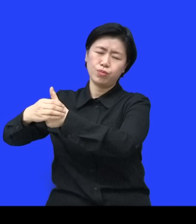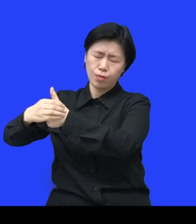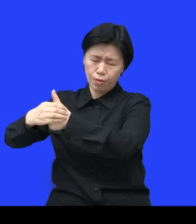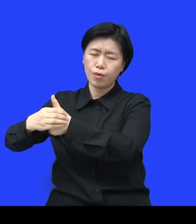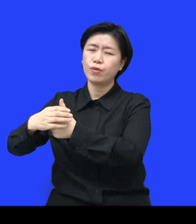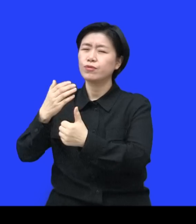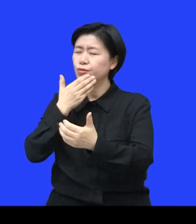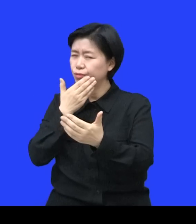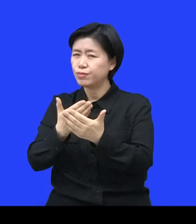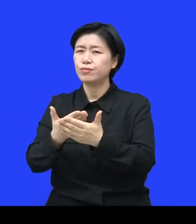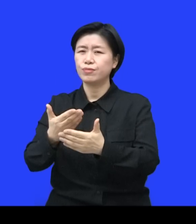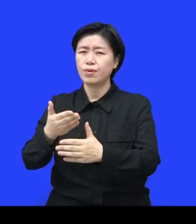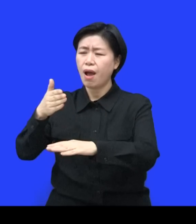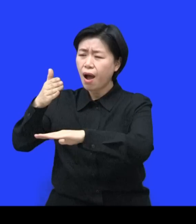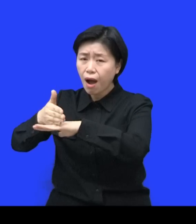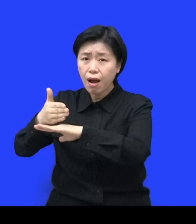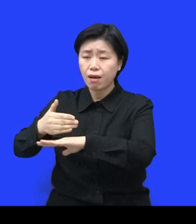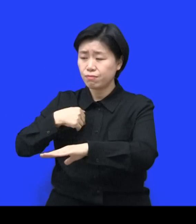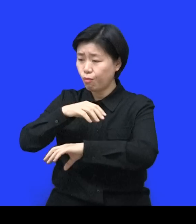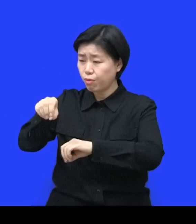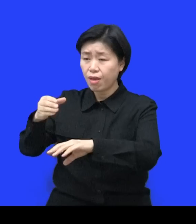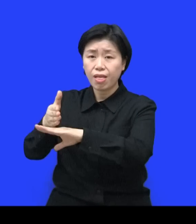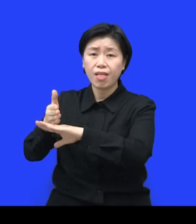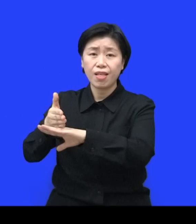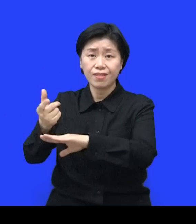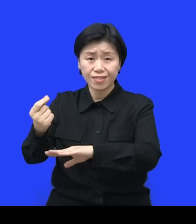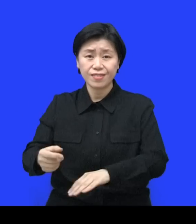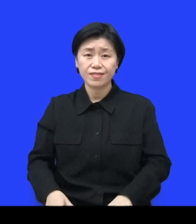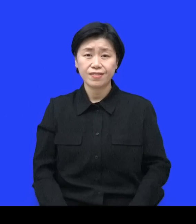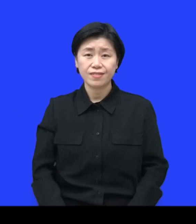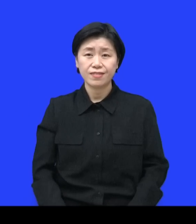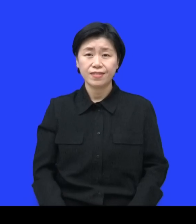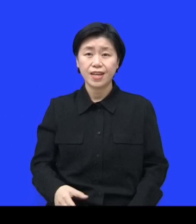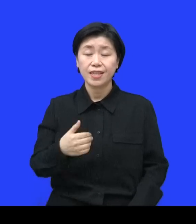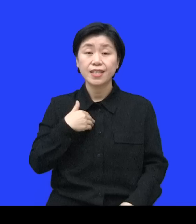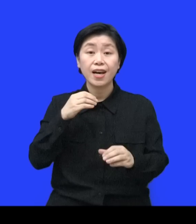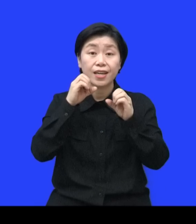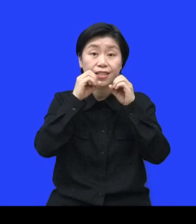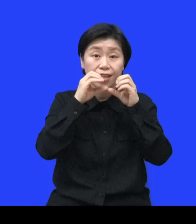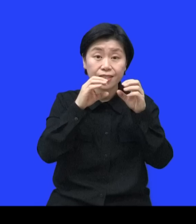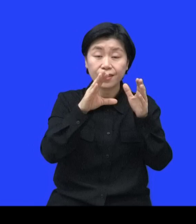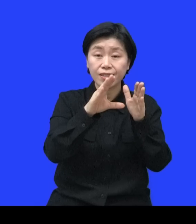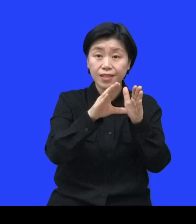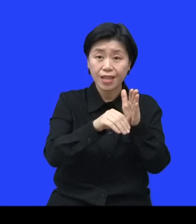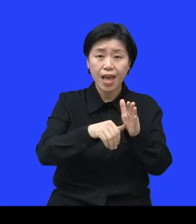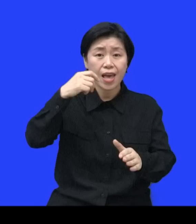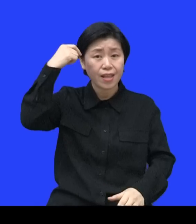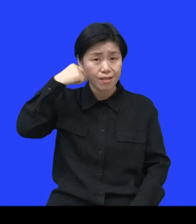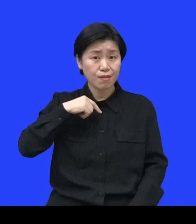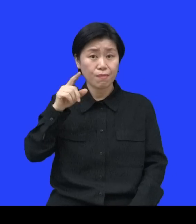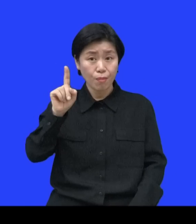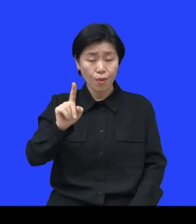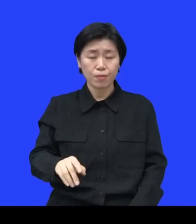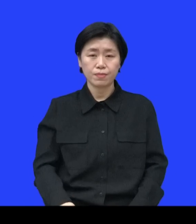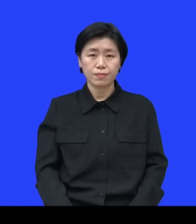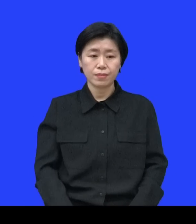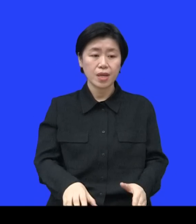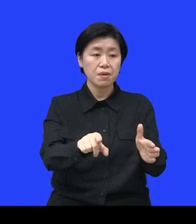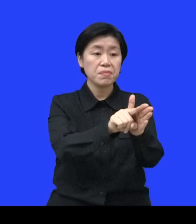감사하다. 왜냐하면 제가 전도를 하면서 느꼈던 예. 사람이 어떻게 하나님 앞에